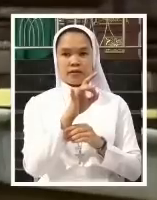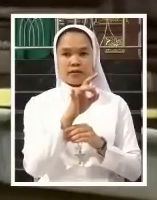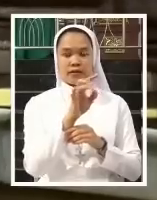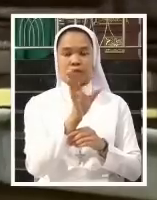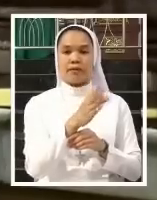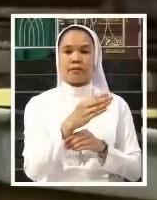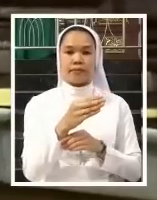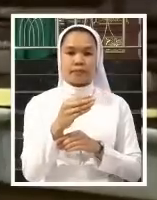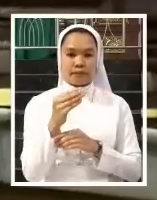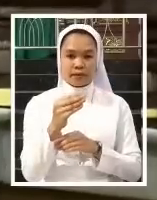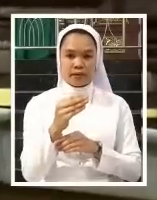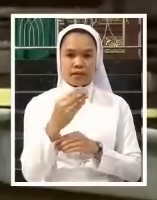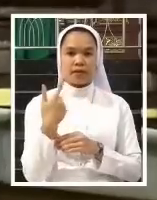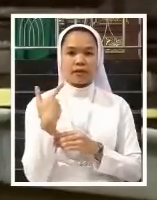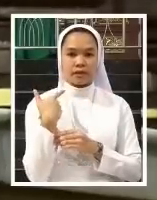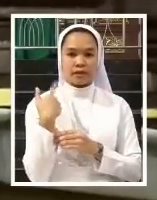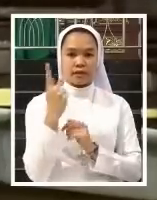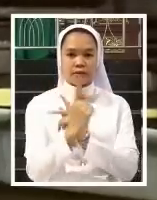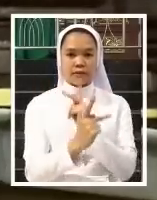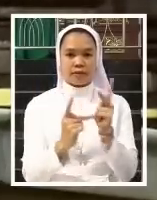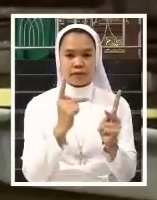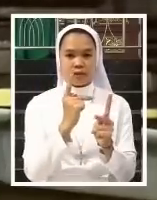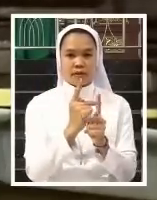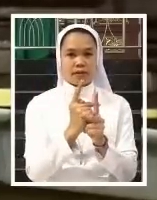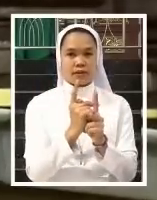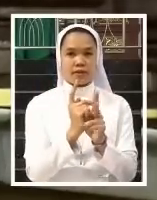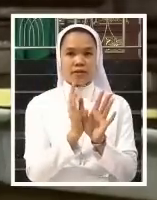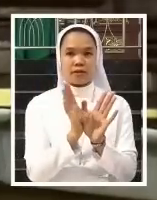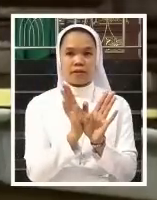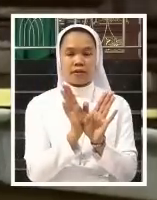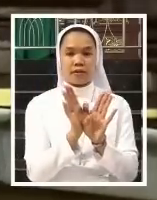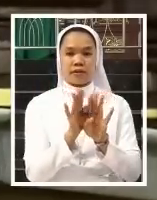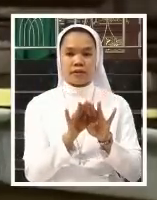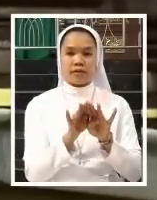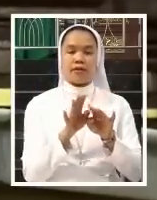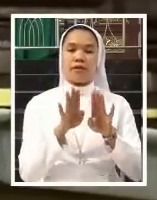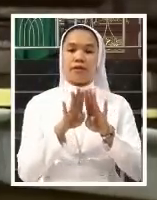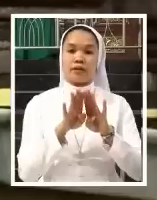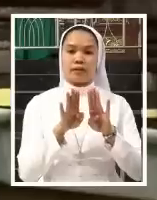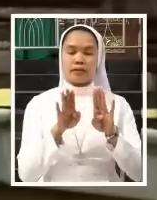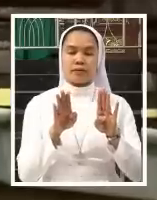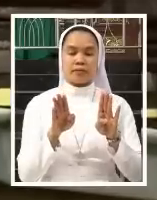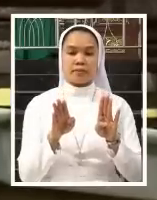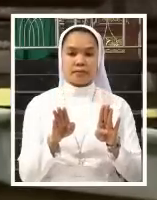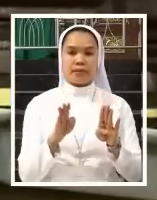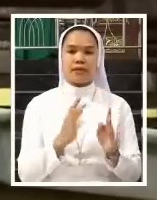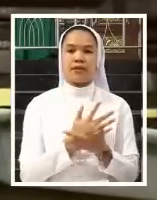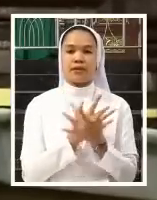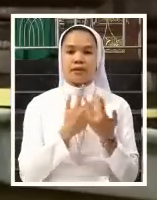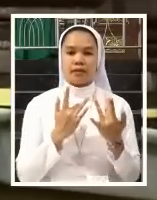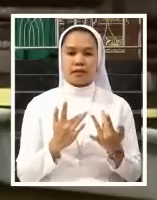Asin sa mga pinintuan kan pagbukas.